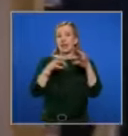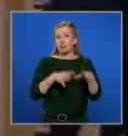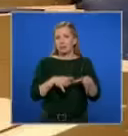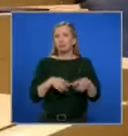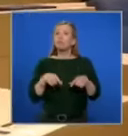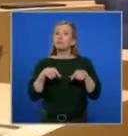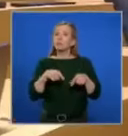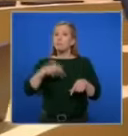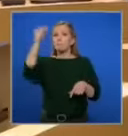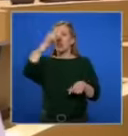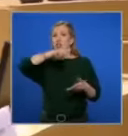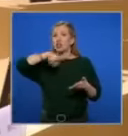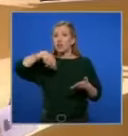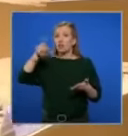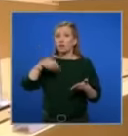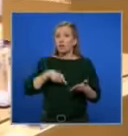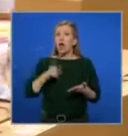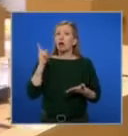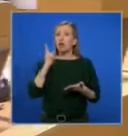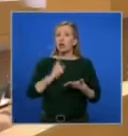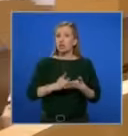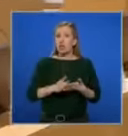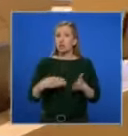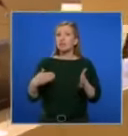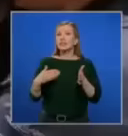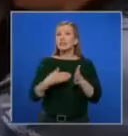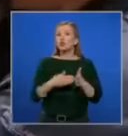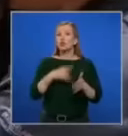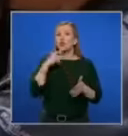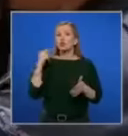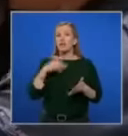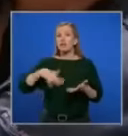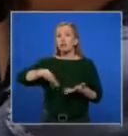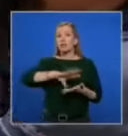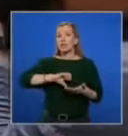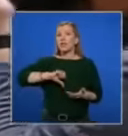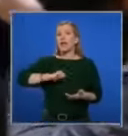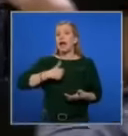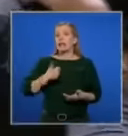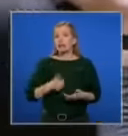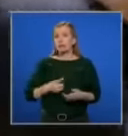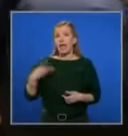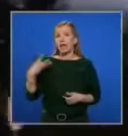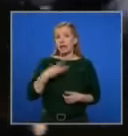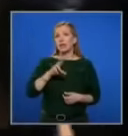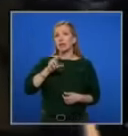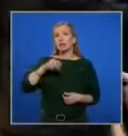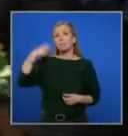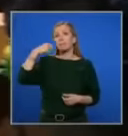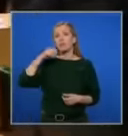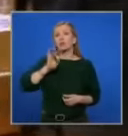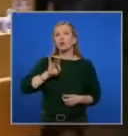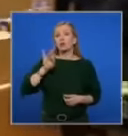България ще наложи вето, ако бъдат наложени европейски санкции срещу Русия в областта на ядрената енергетика, заяви президентът Румен Радев